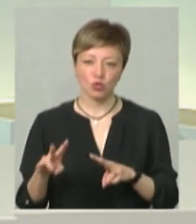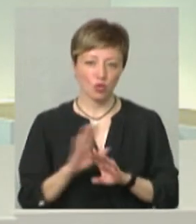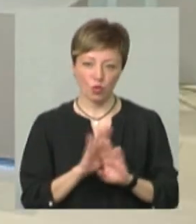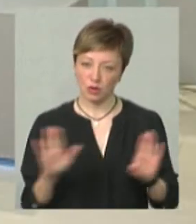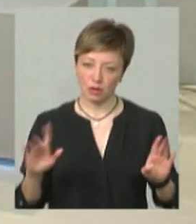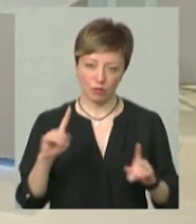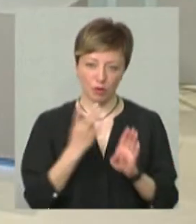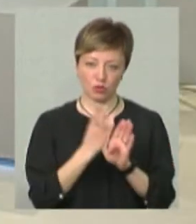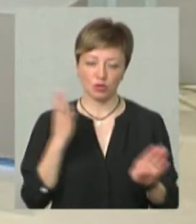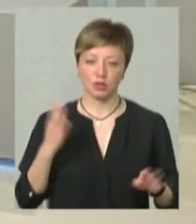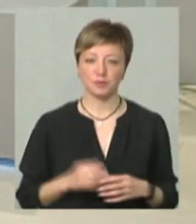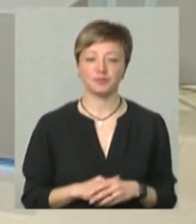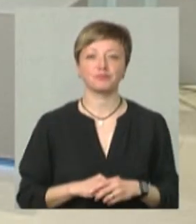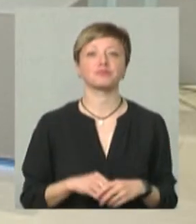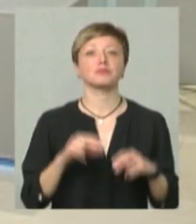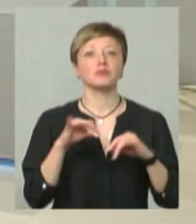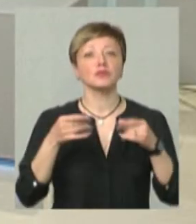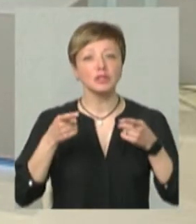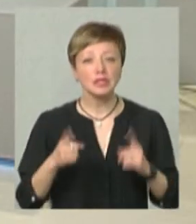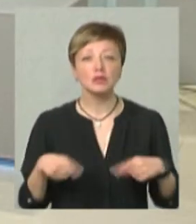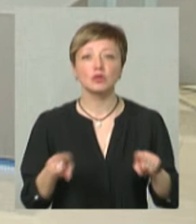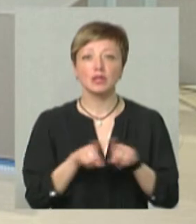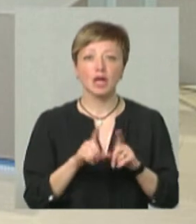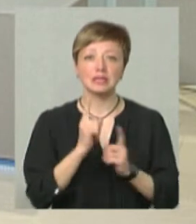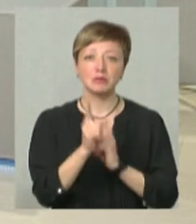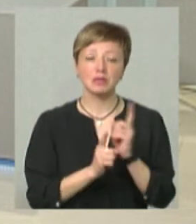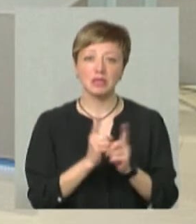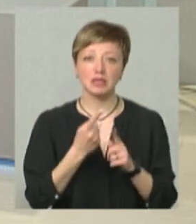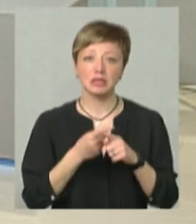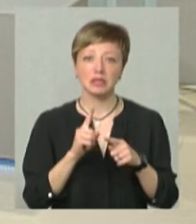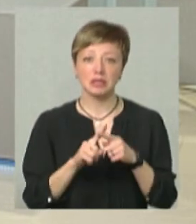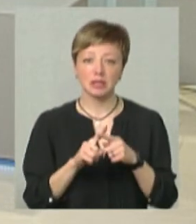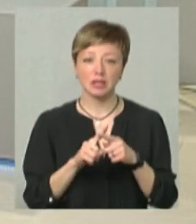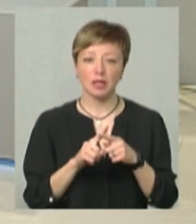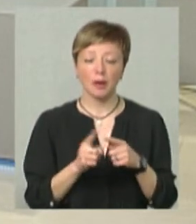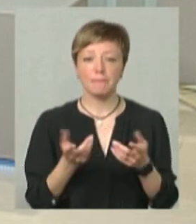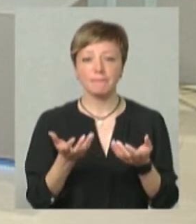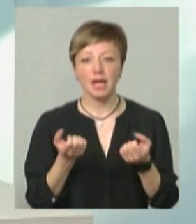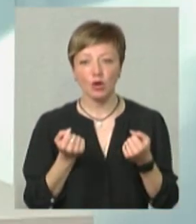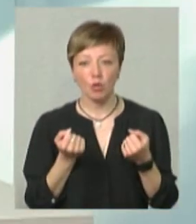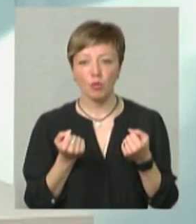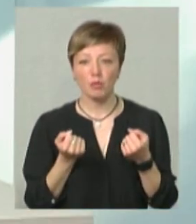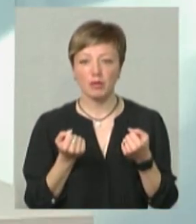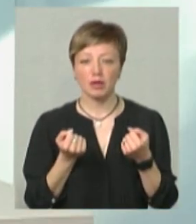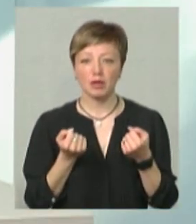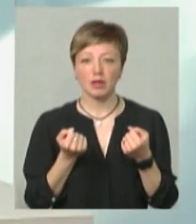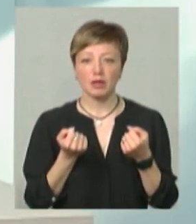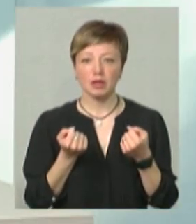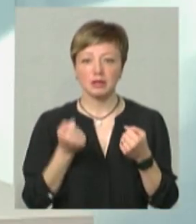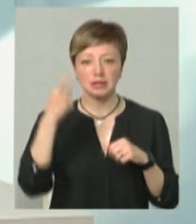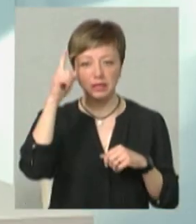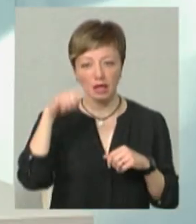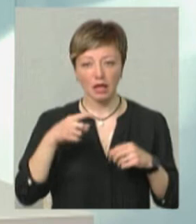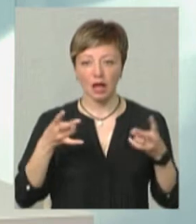насамперед. Чи дійсно так змінилися оці прийоми і оці